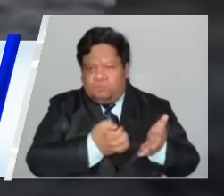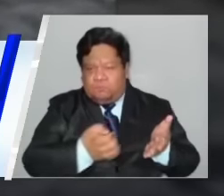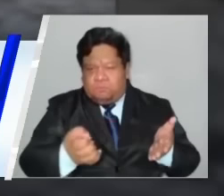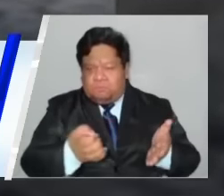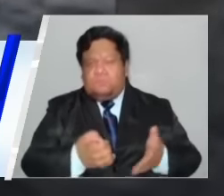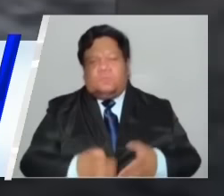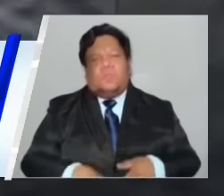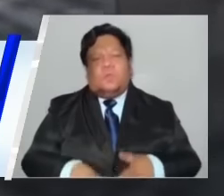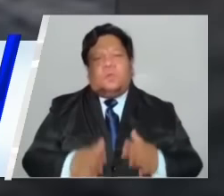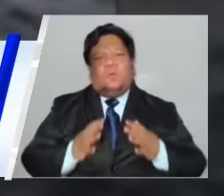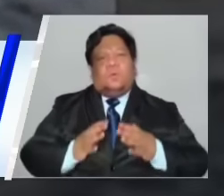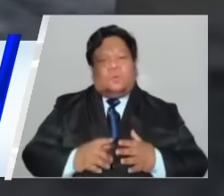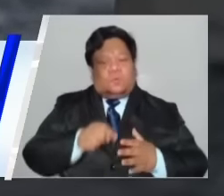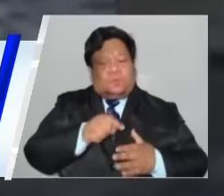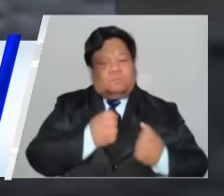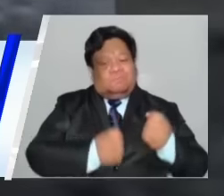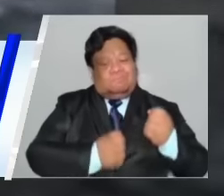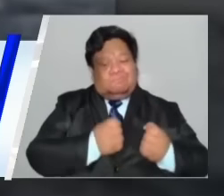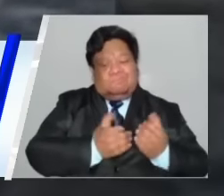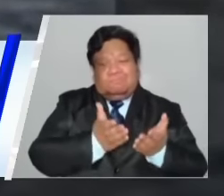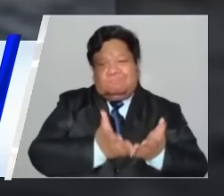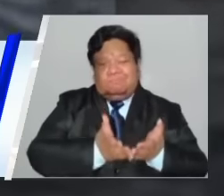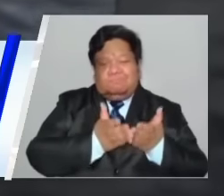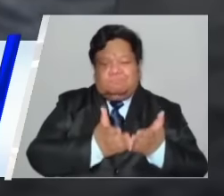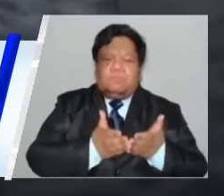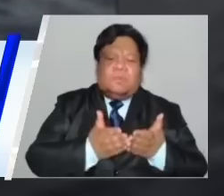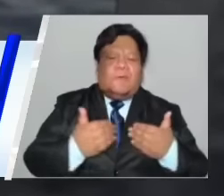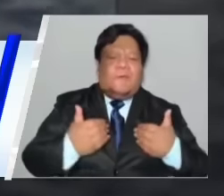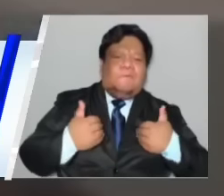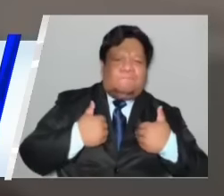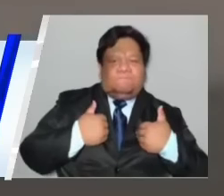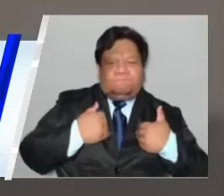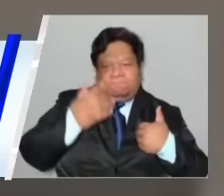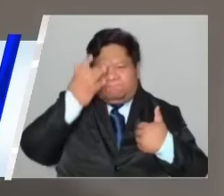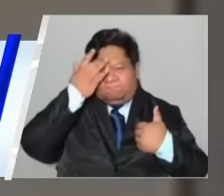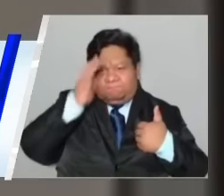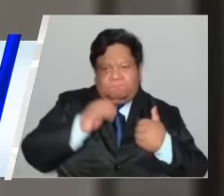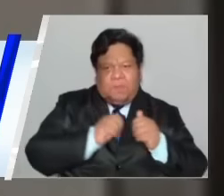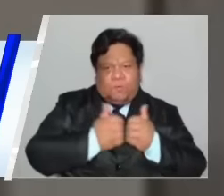to outmaneuver this bigger Coast Guard vessel.